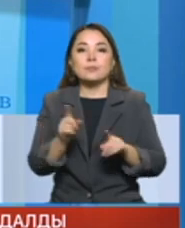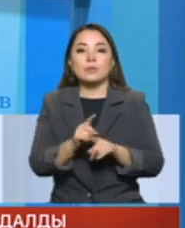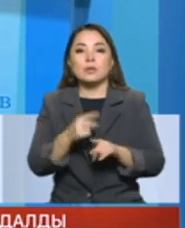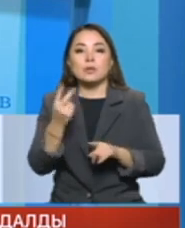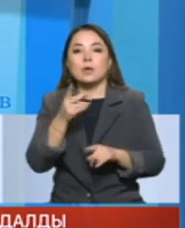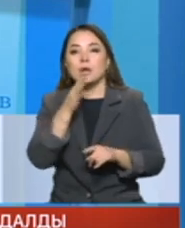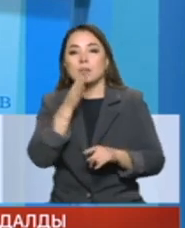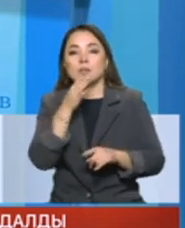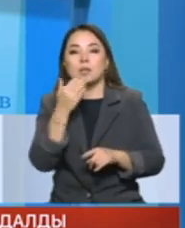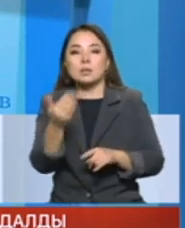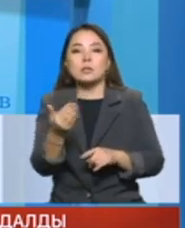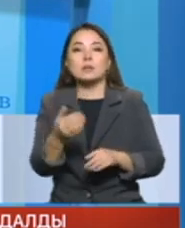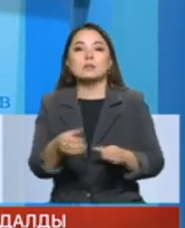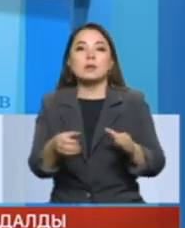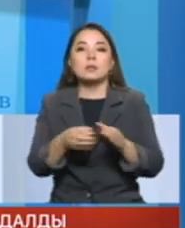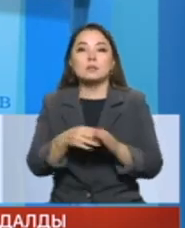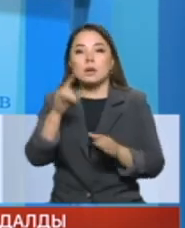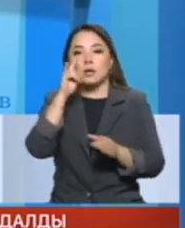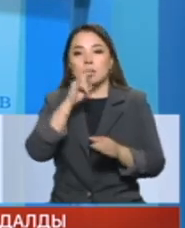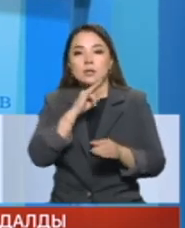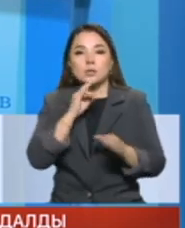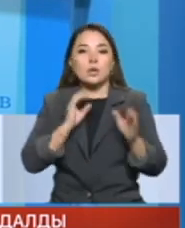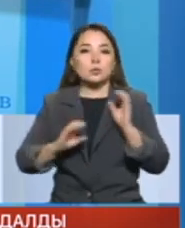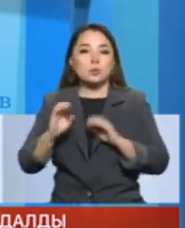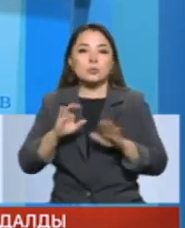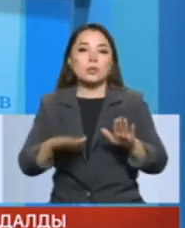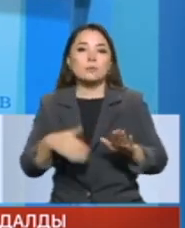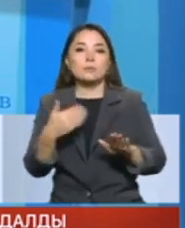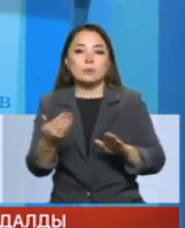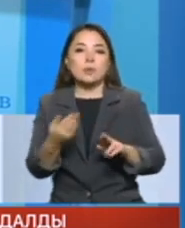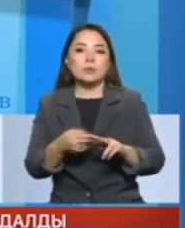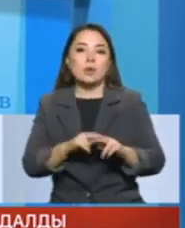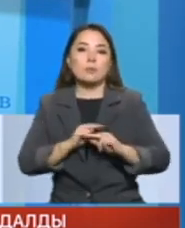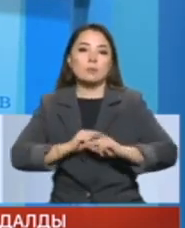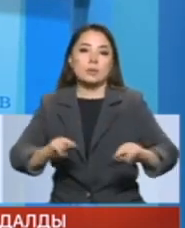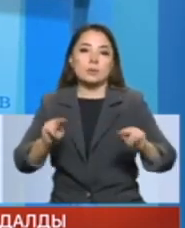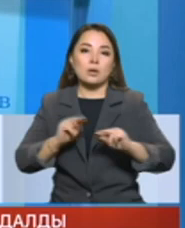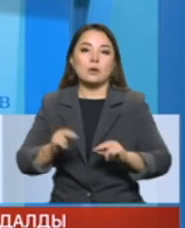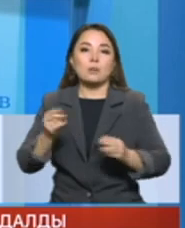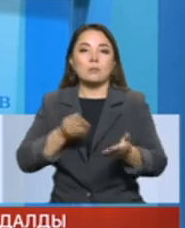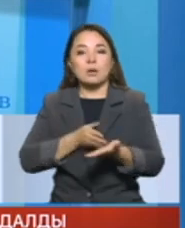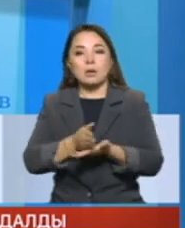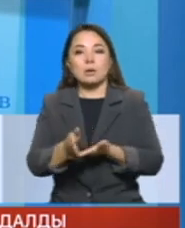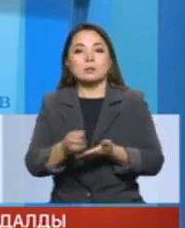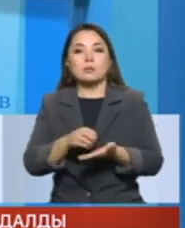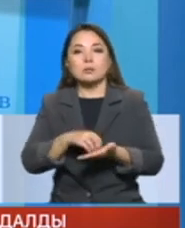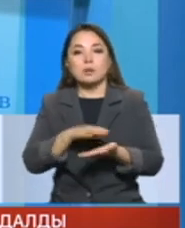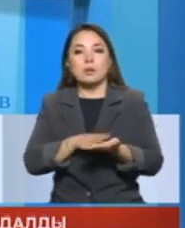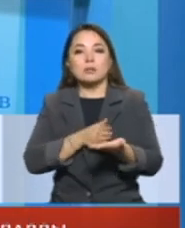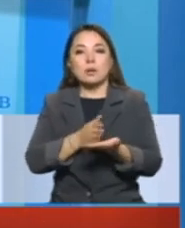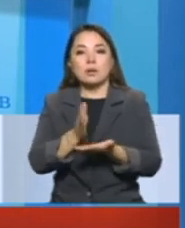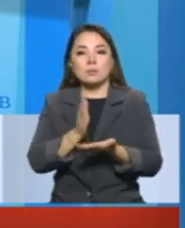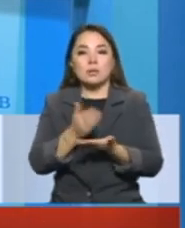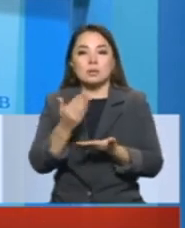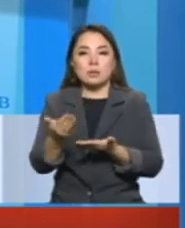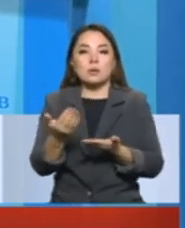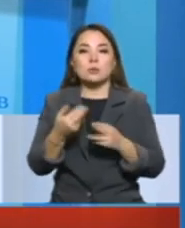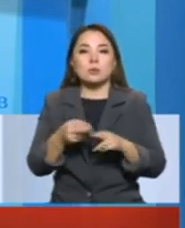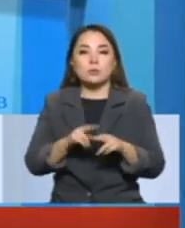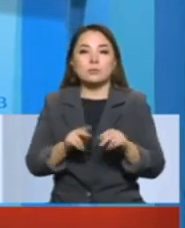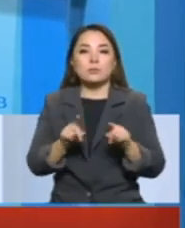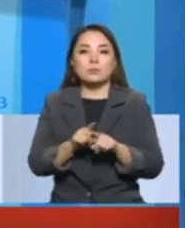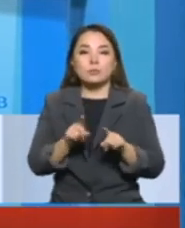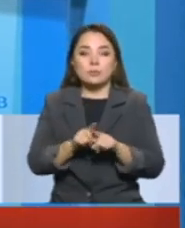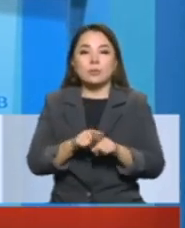екінші кезең Сорбонна Қазақстан институтының дамуының ол педагогикалық бағытты нығайту. Осы тұрғысынан біз